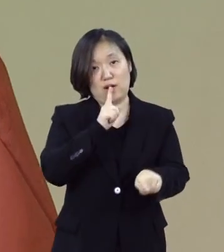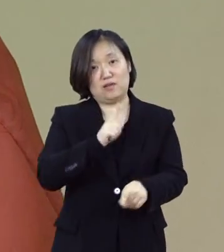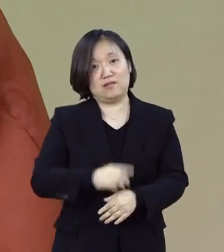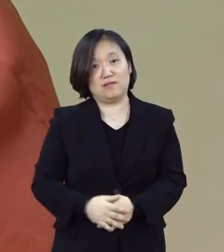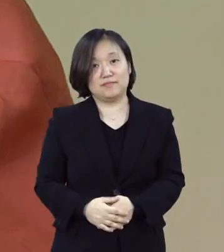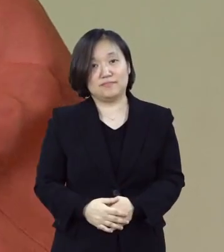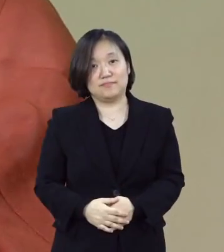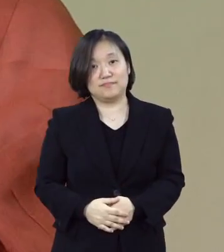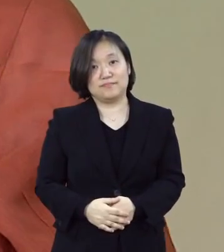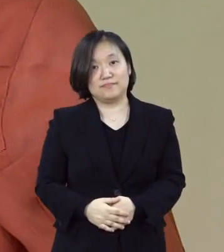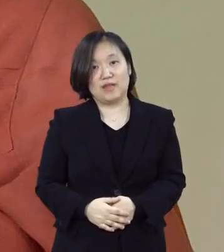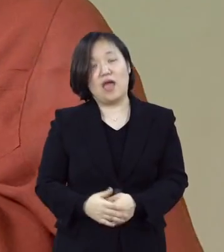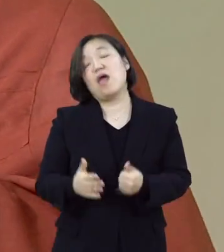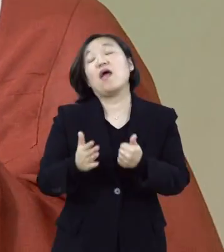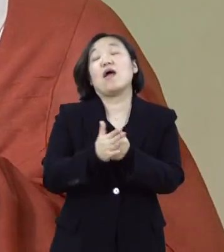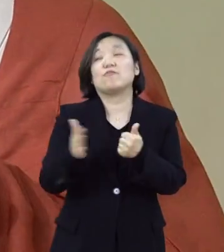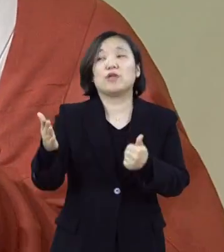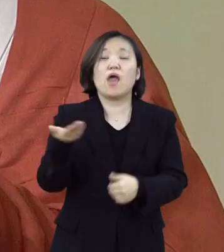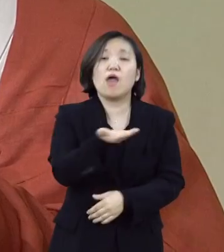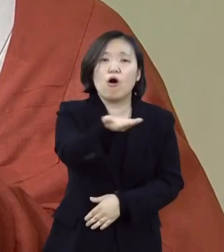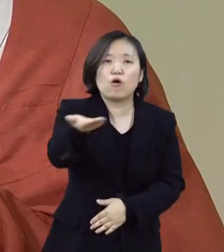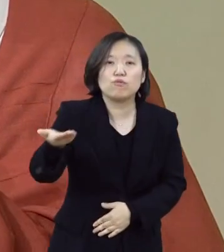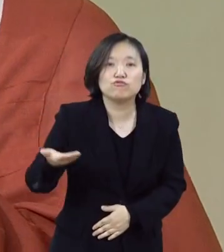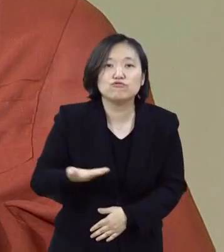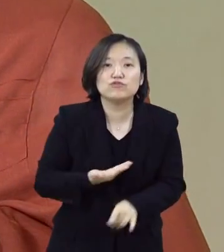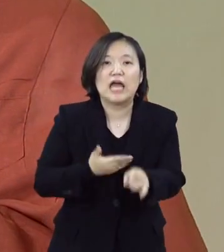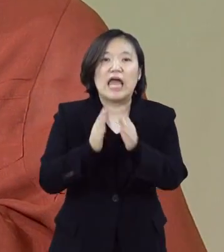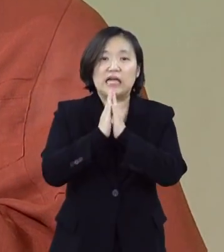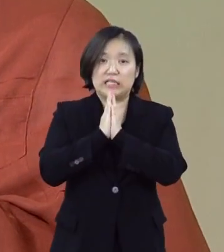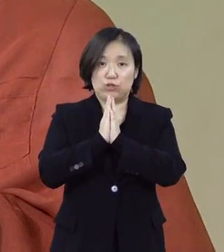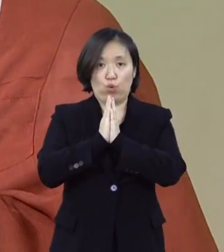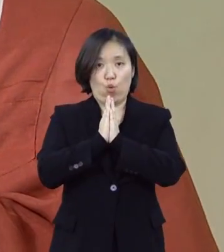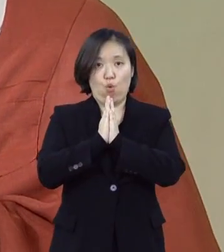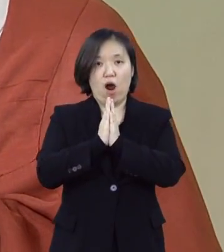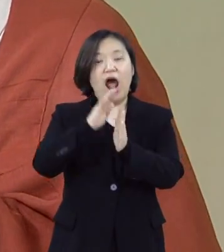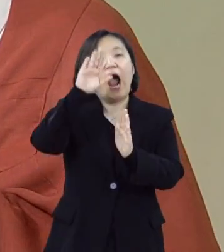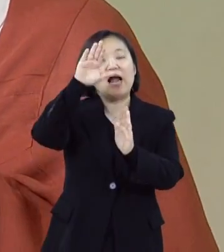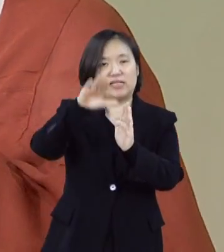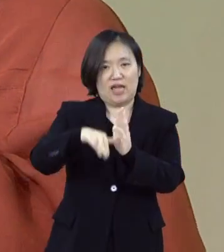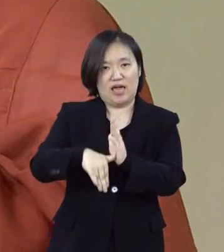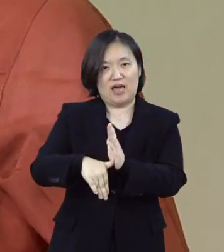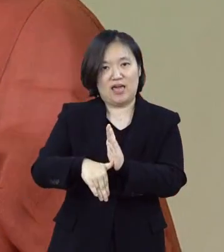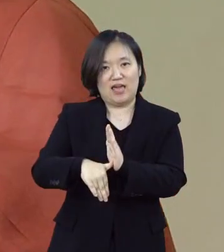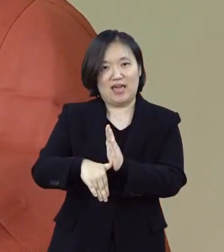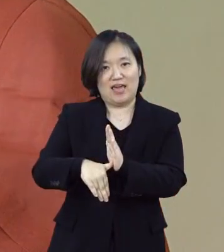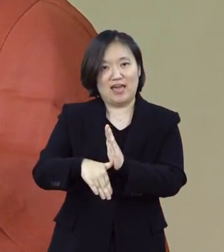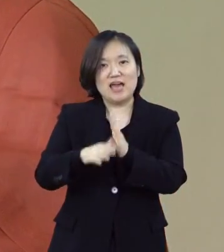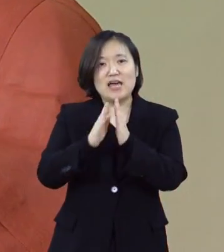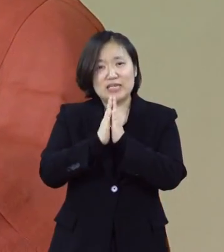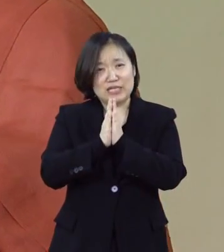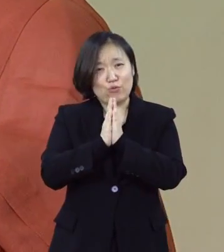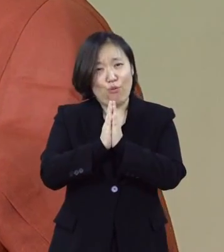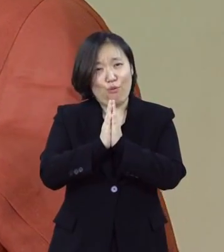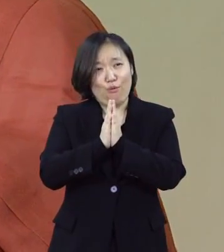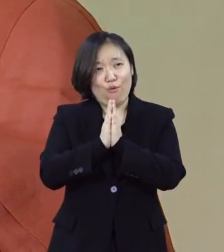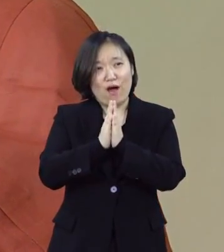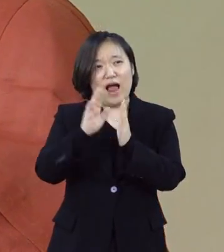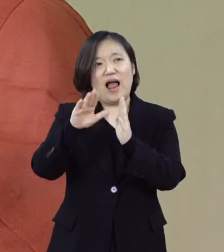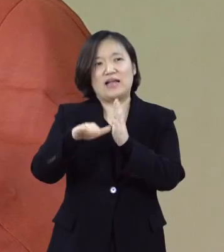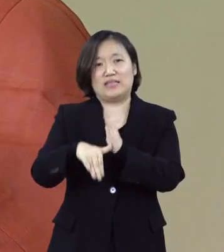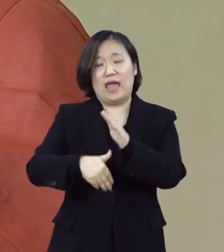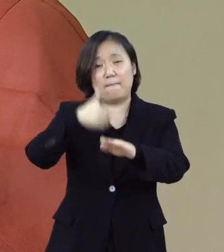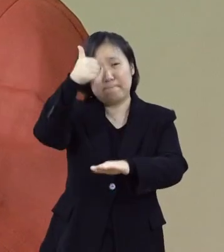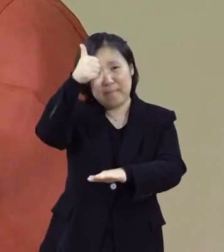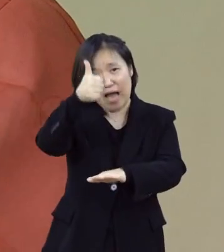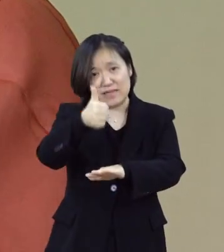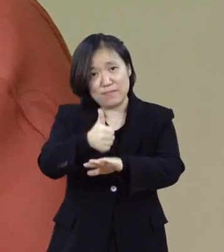때문에 반드시 기도를 하실 때는, 반드시 기도를 할 때 기도의